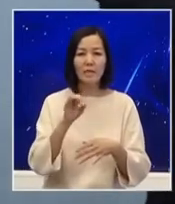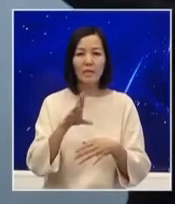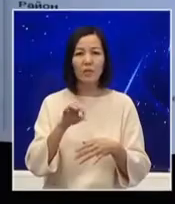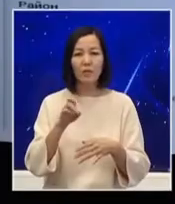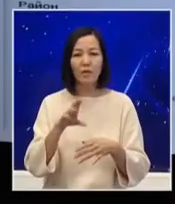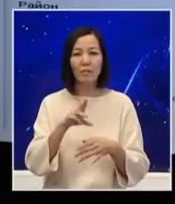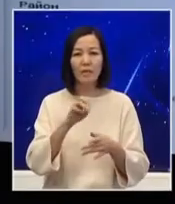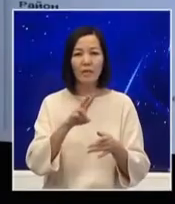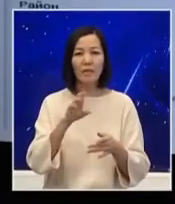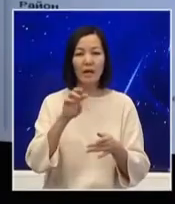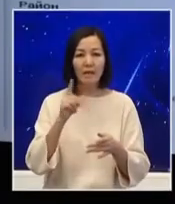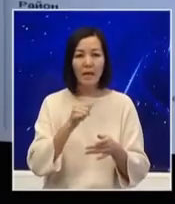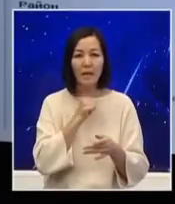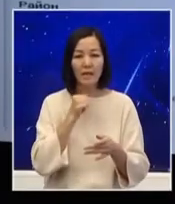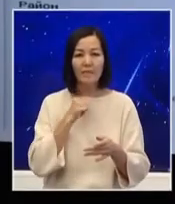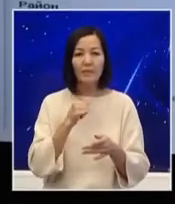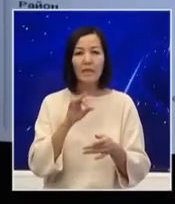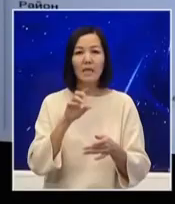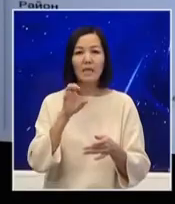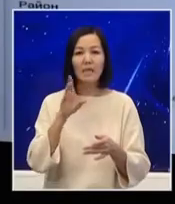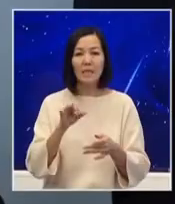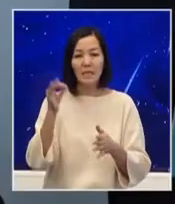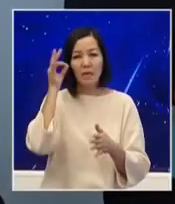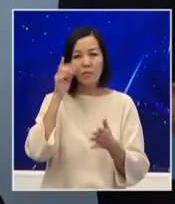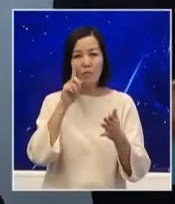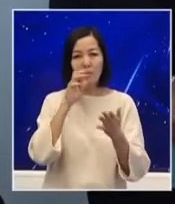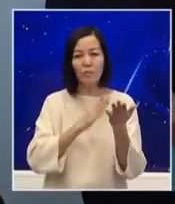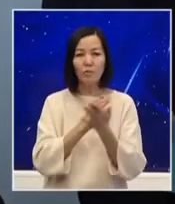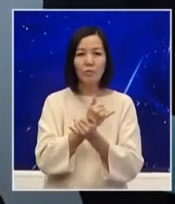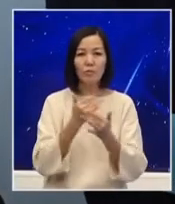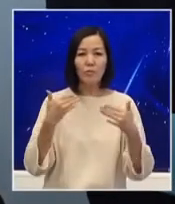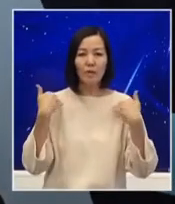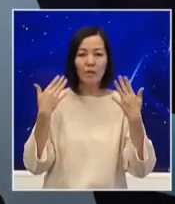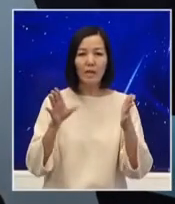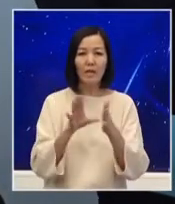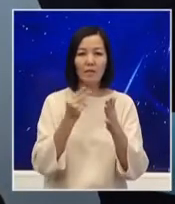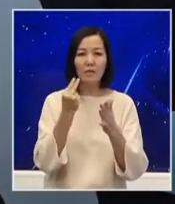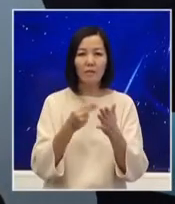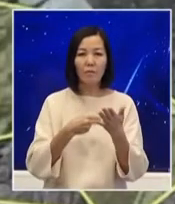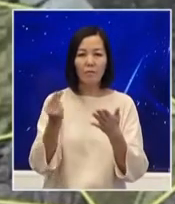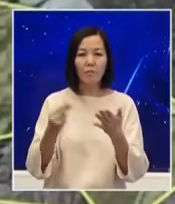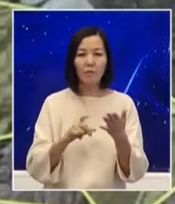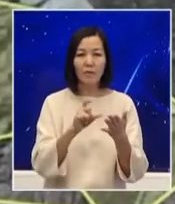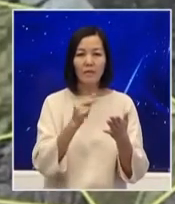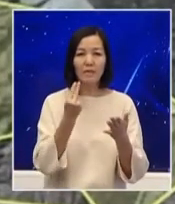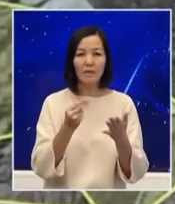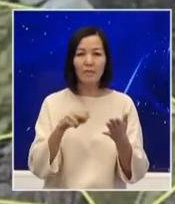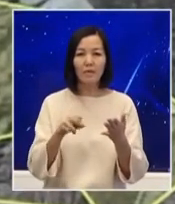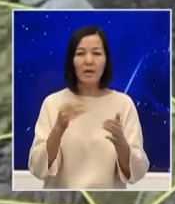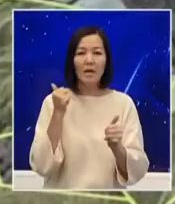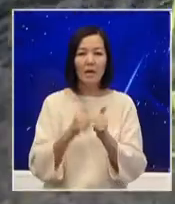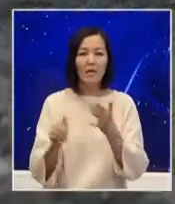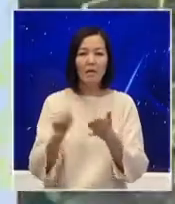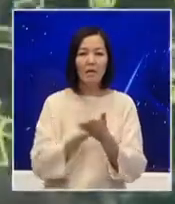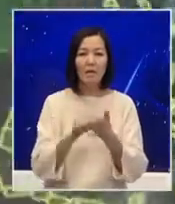Каскелен, Утиген-Батыр, Талгар и Иссык. Напомним, госуслуги предоставляются через электронную цифровую подпись. Движение каждого